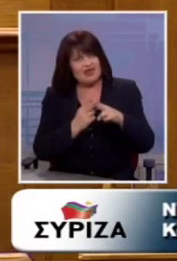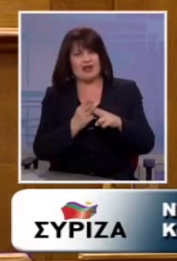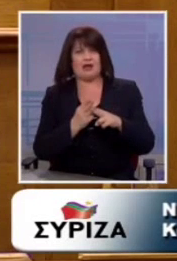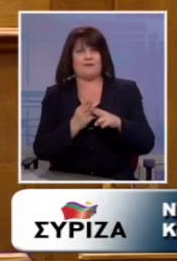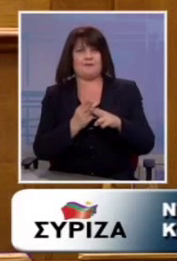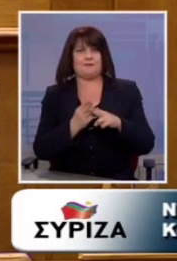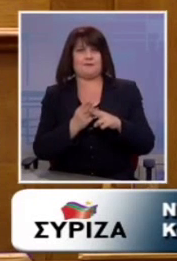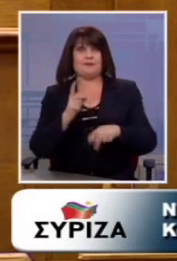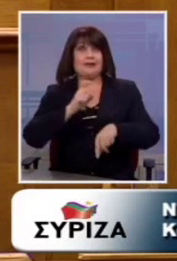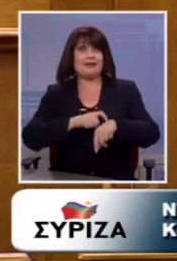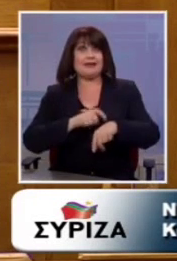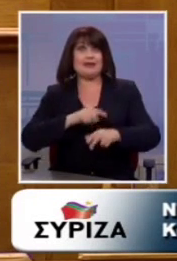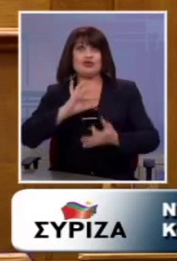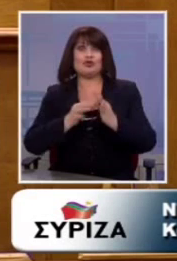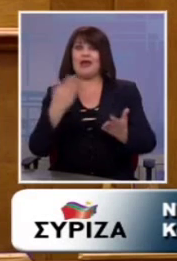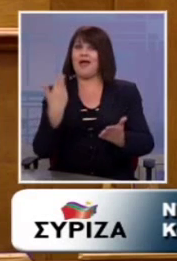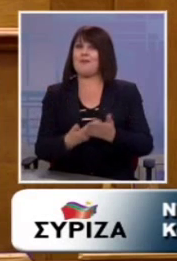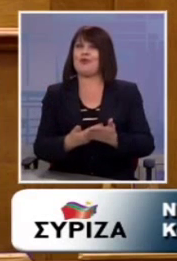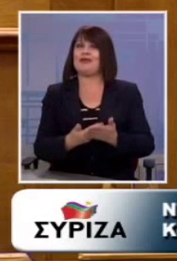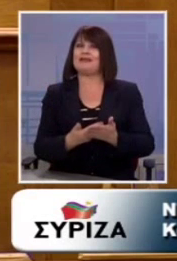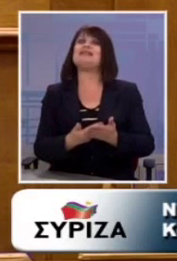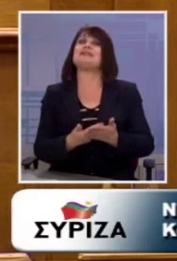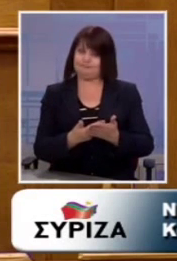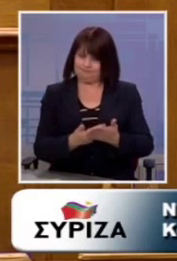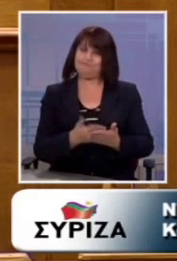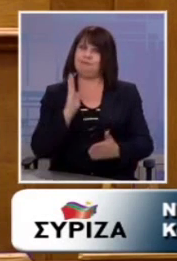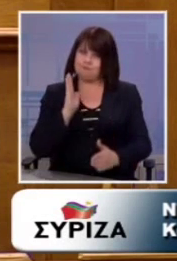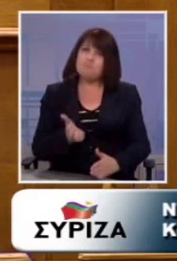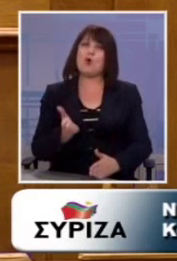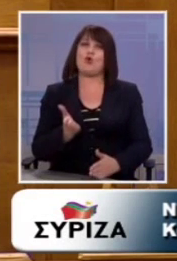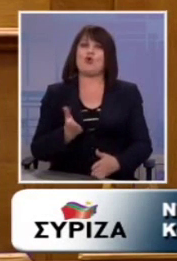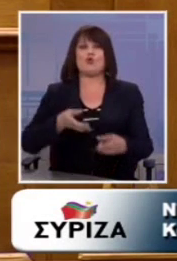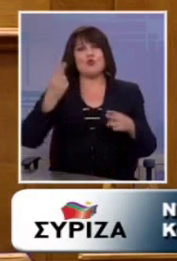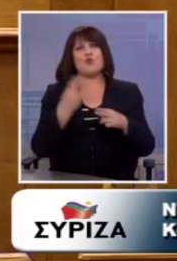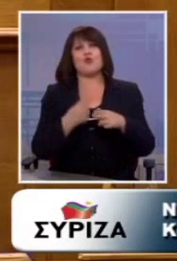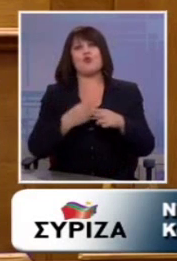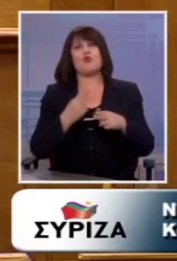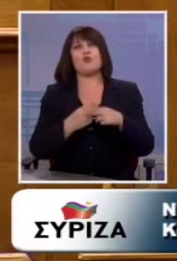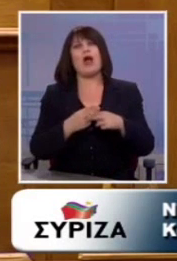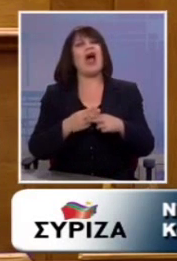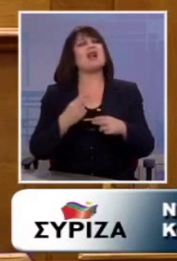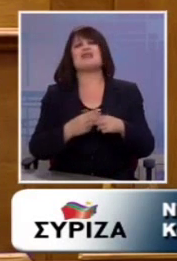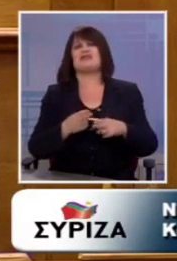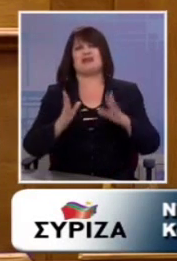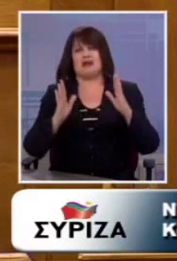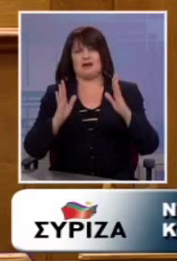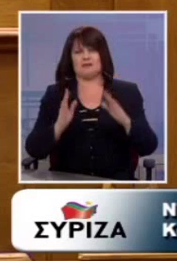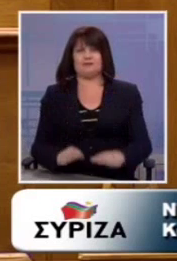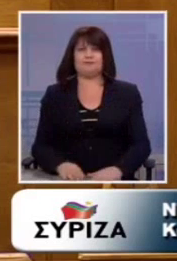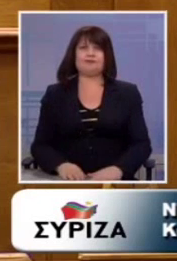συγκεκριμένες στιγμές της ιστορίας έχει αποδειχθεί ότι έχουν αποκτήσει μεγάλη υλική αξία. Και